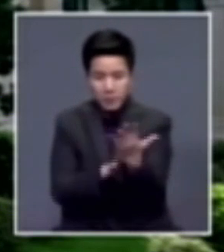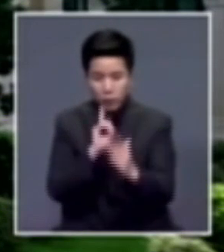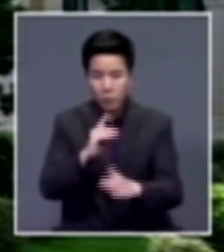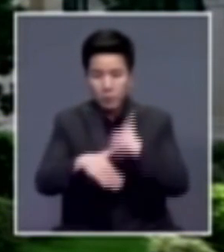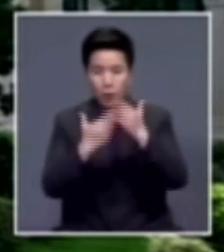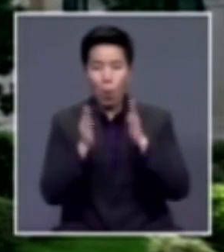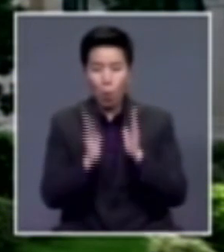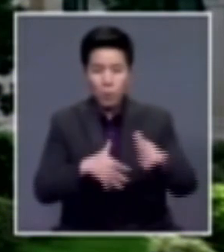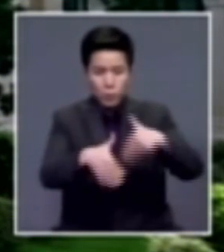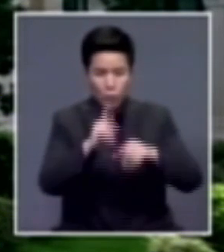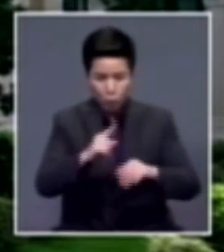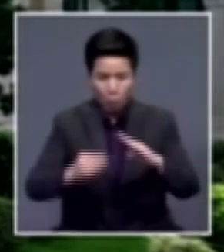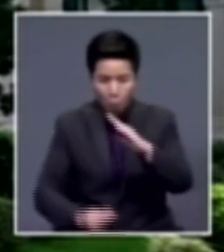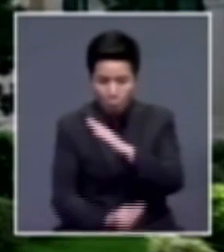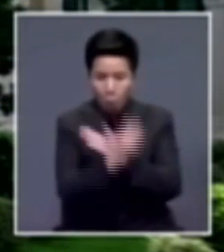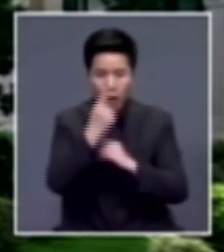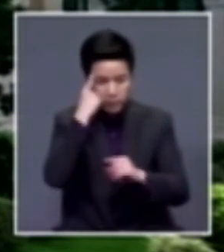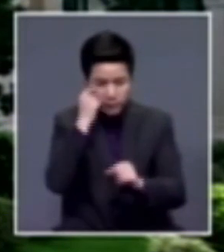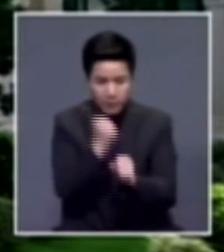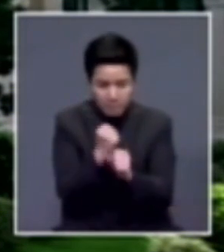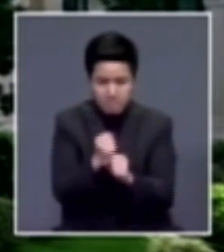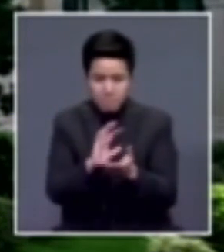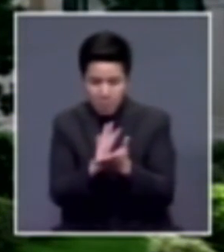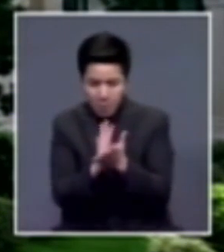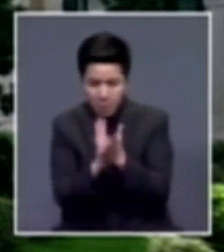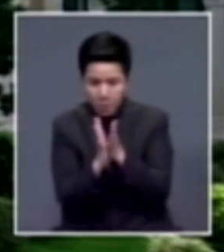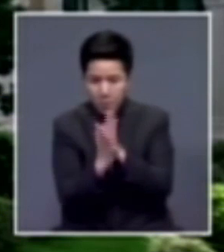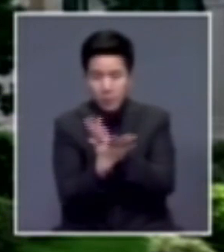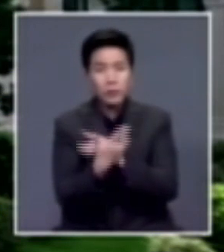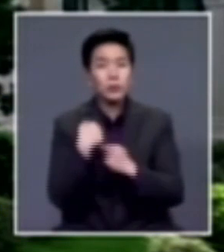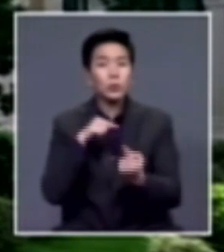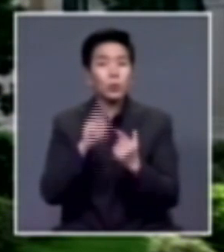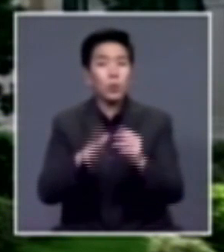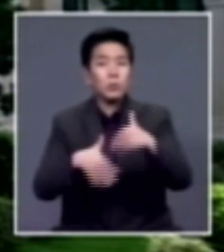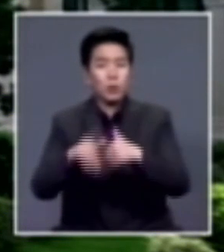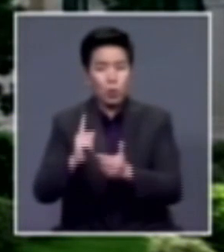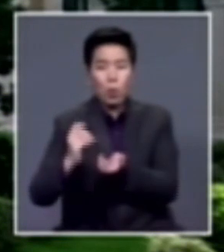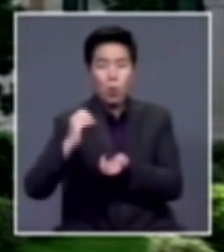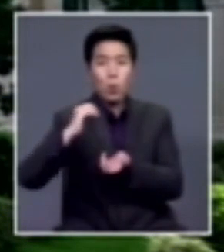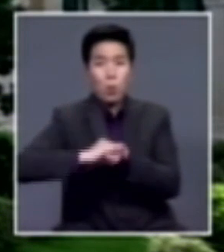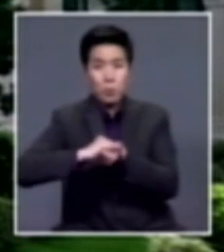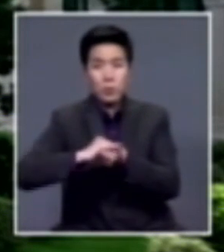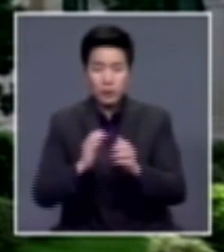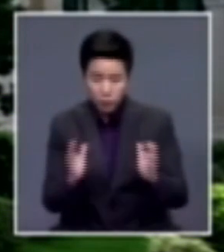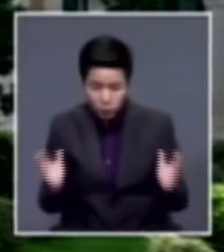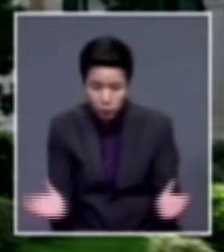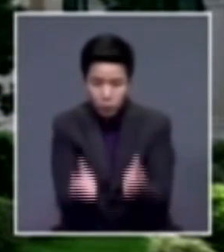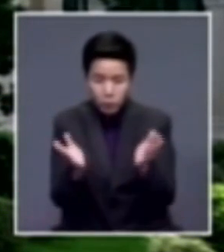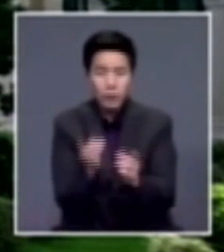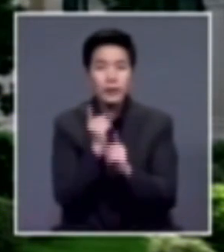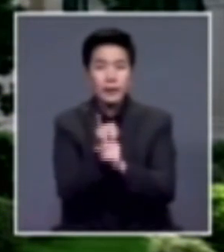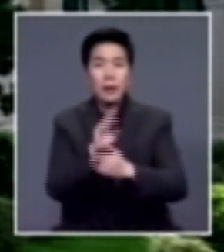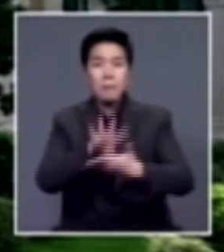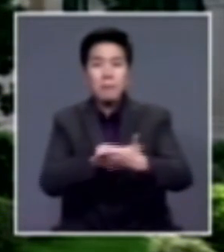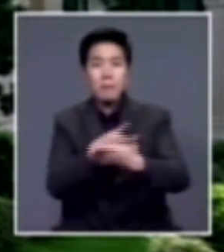รู้จักปรับตัวสร้างโอกาสสร้างมูลค่าเพิ่มประกอบกับภาคประชาชนให้ความร่วมมือให้การสนับสนุนและสนองตอบนโยบ